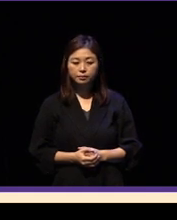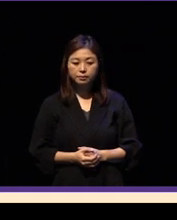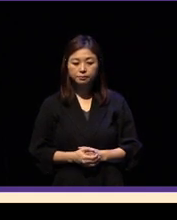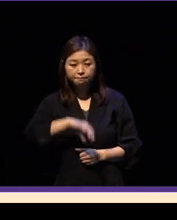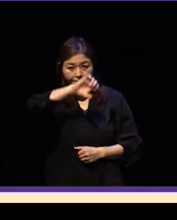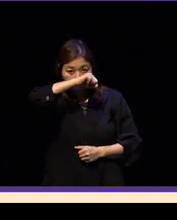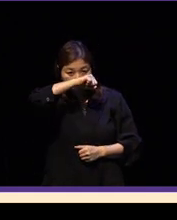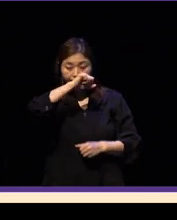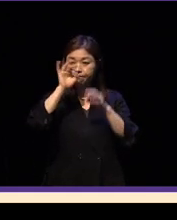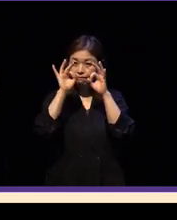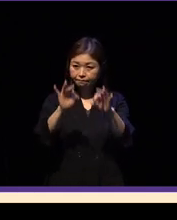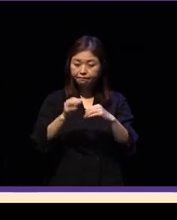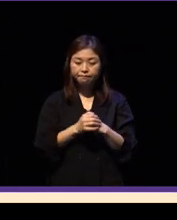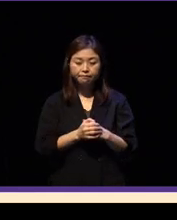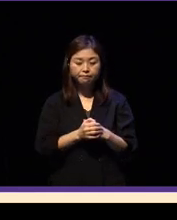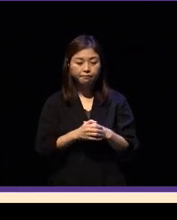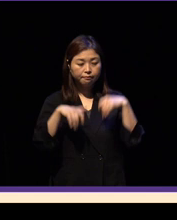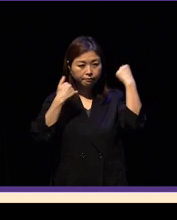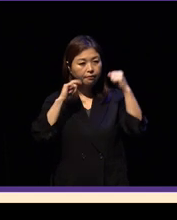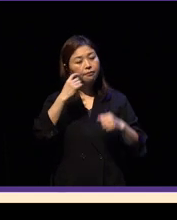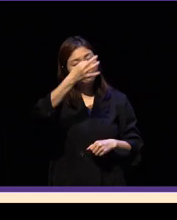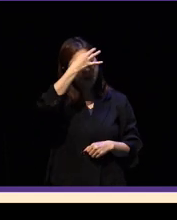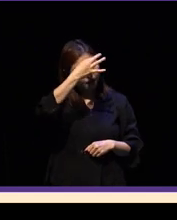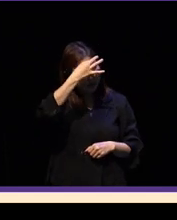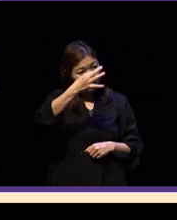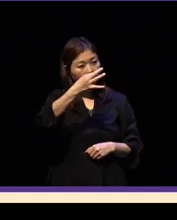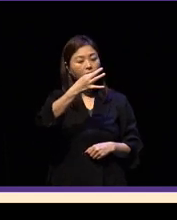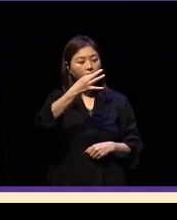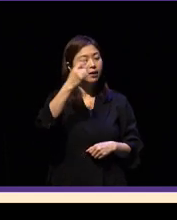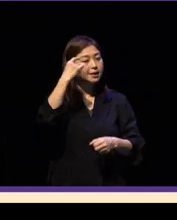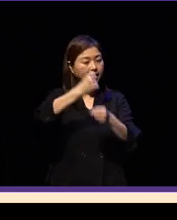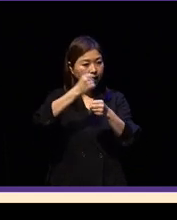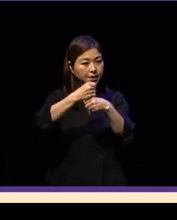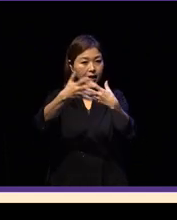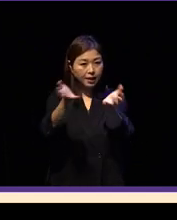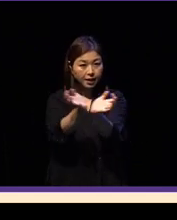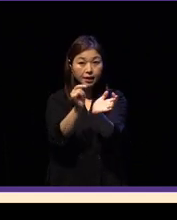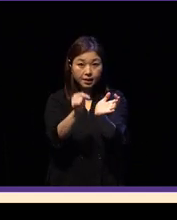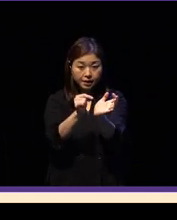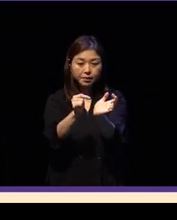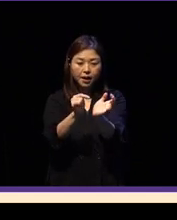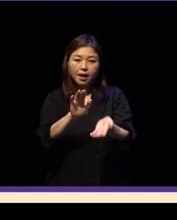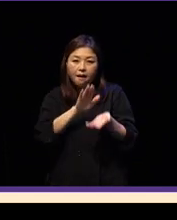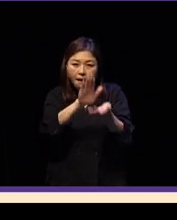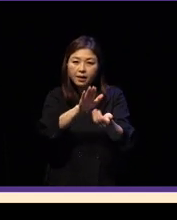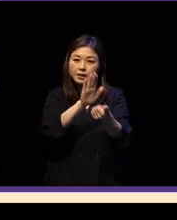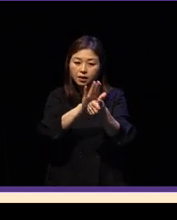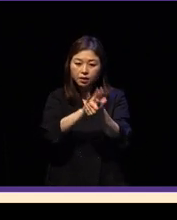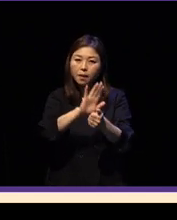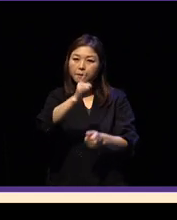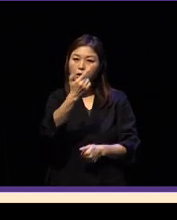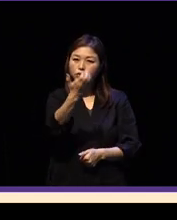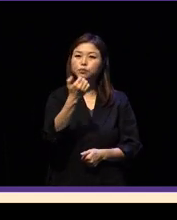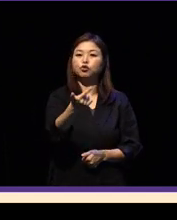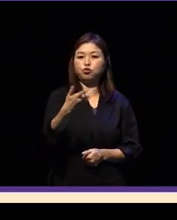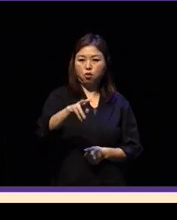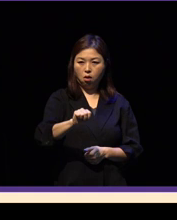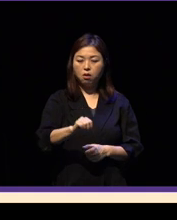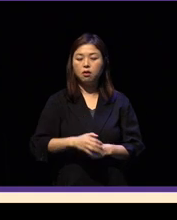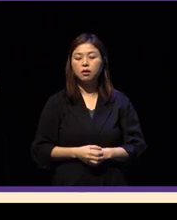예산을 보시면 공연예술 창작 주체 사업에 배정된 연간 예산이 196억 원입니다. 그런데